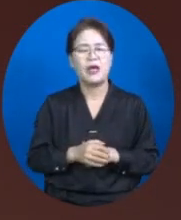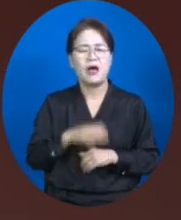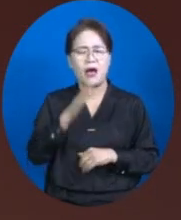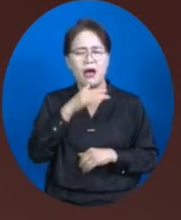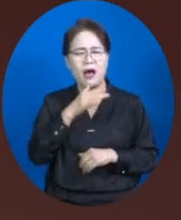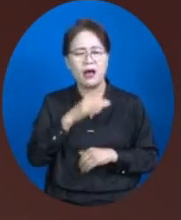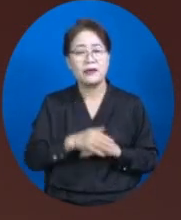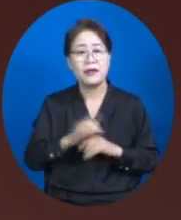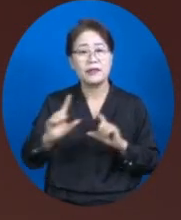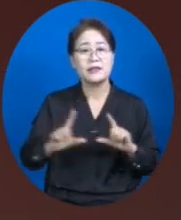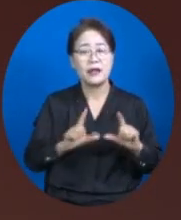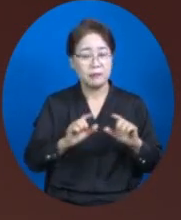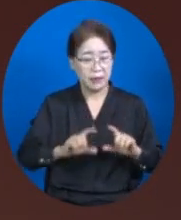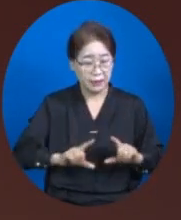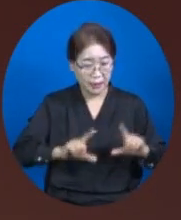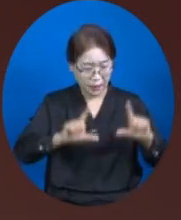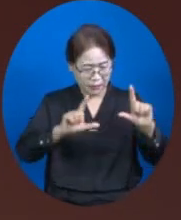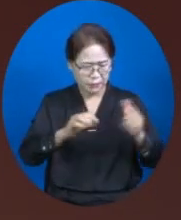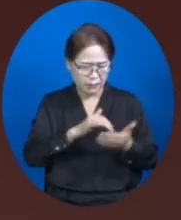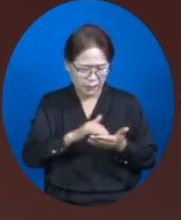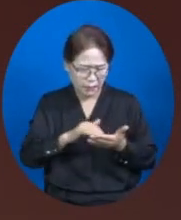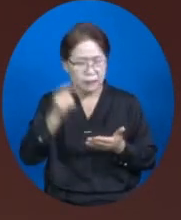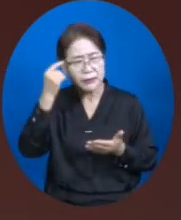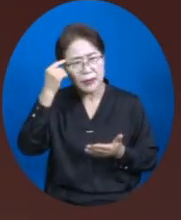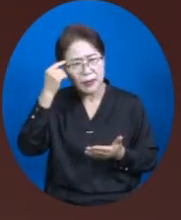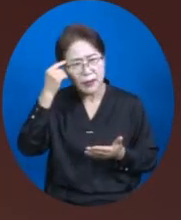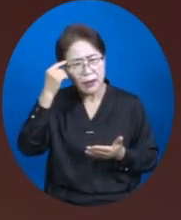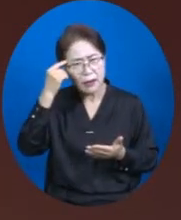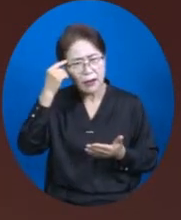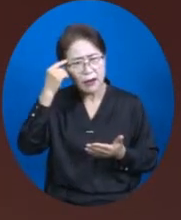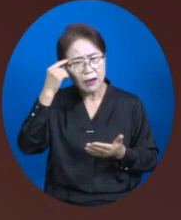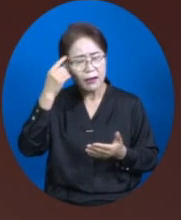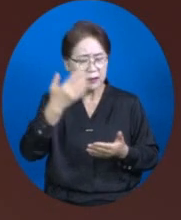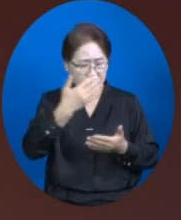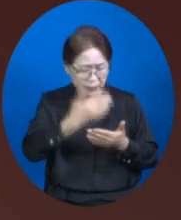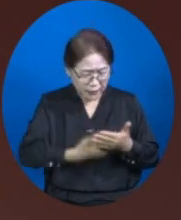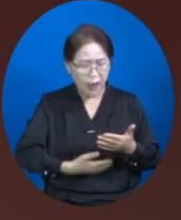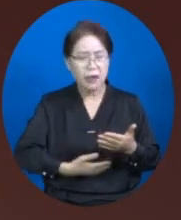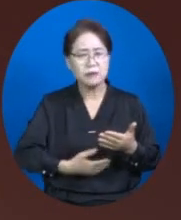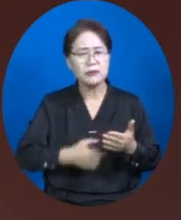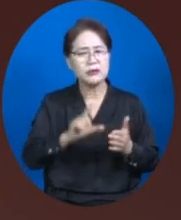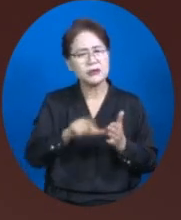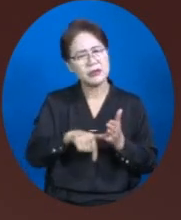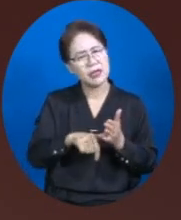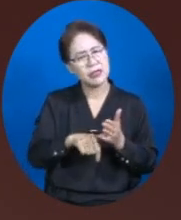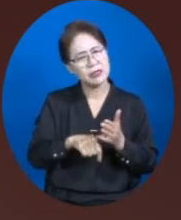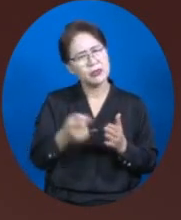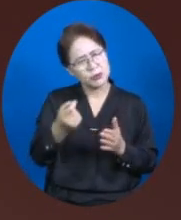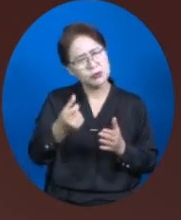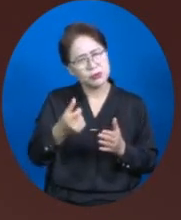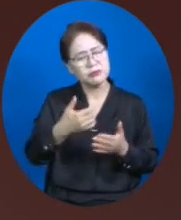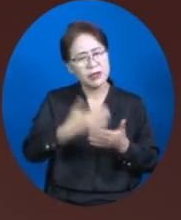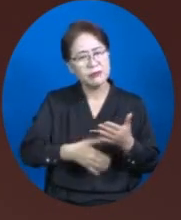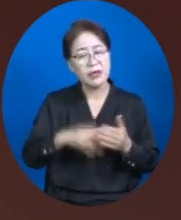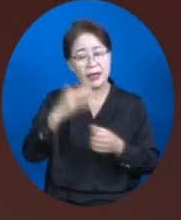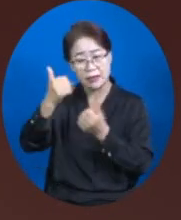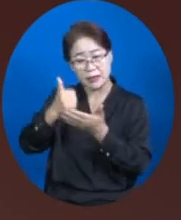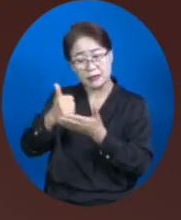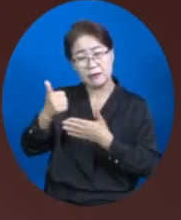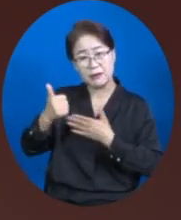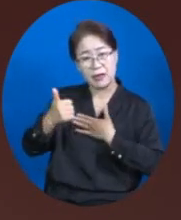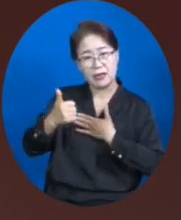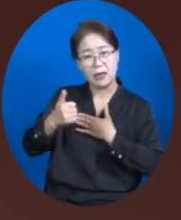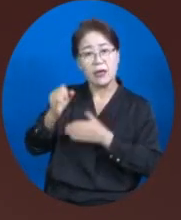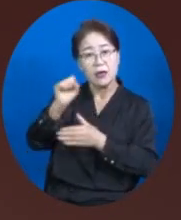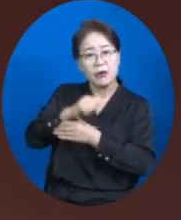내 인생의 나를 계수해서 내 인생에 남은 시간이 그리 많지 않구나 하나님께서 내